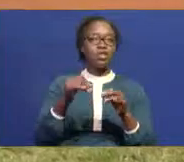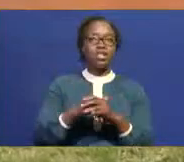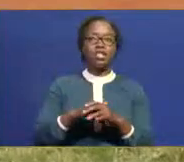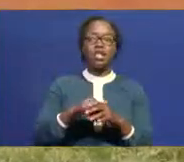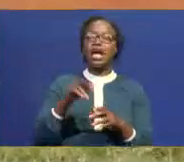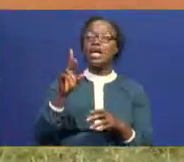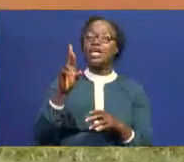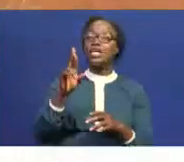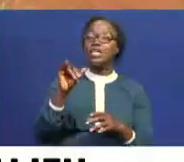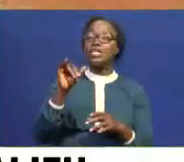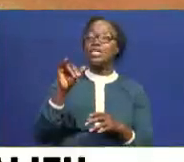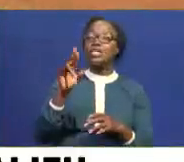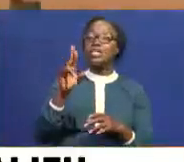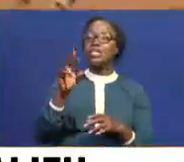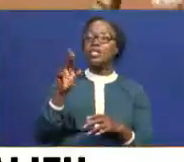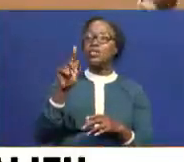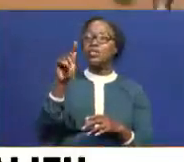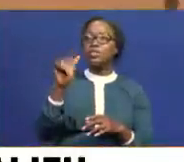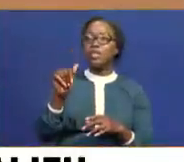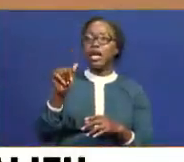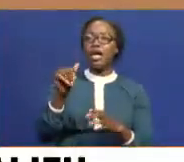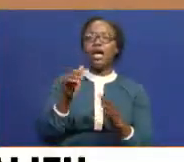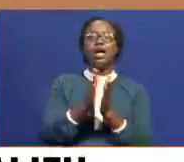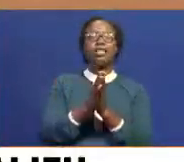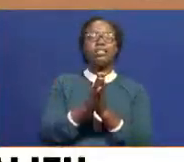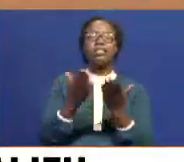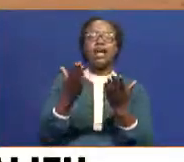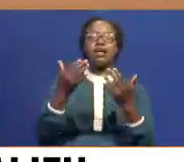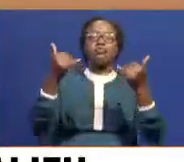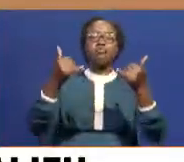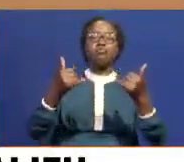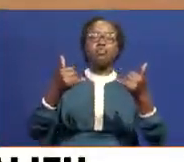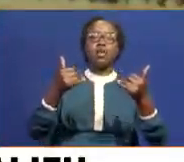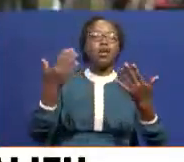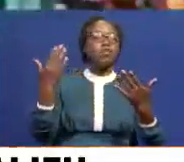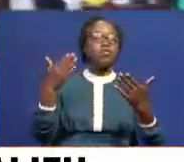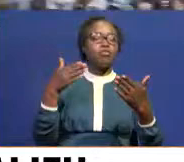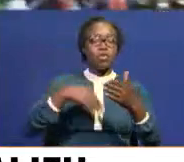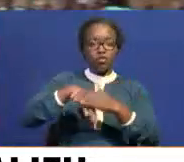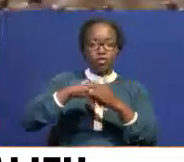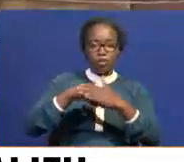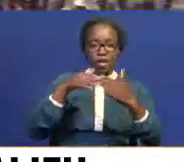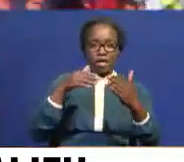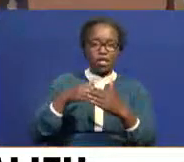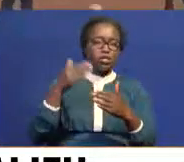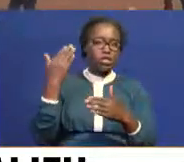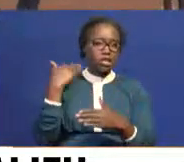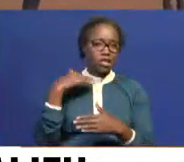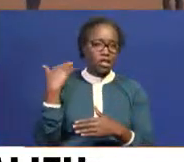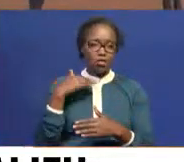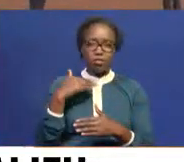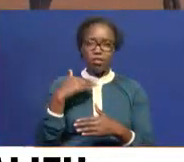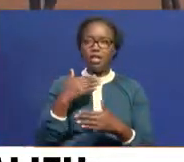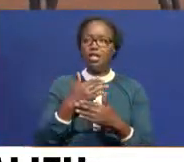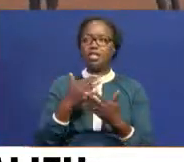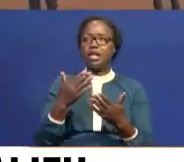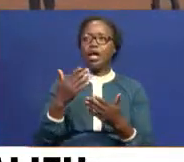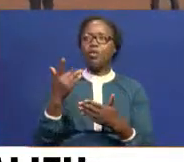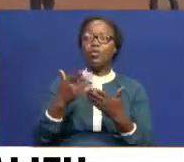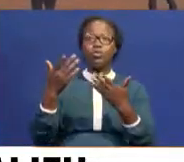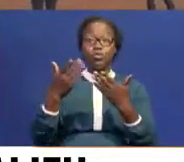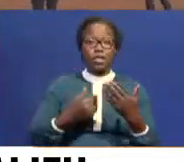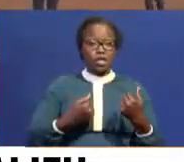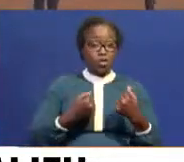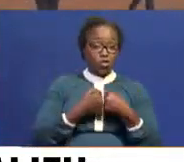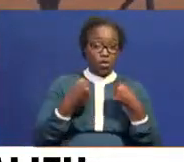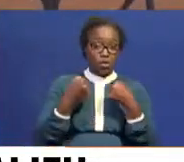Rirota na kunyakua kombe la mashindano ya soka ya kukabiliana na uhalifu. Mimi tunaambia vijana crime wailipi, na ile kitu tumeleta hii